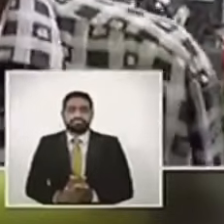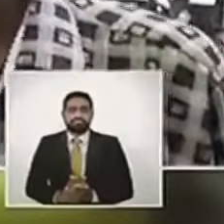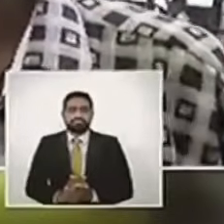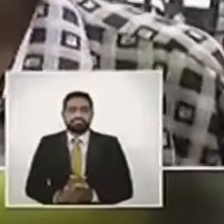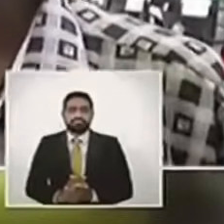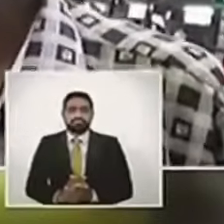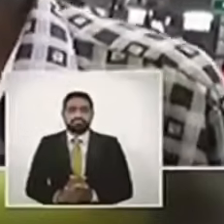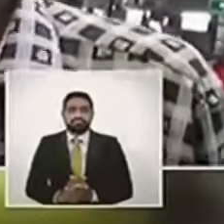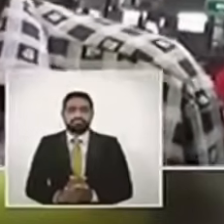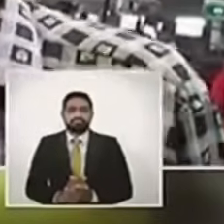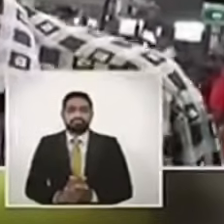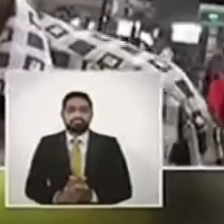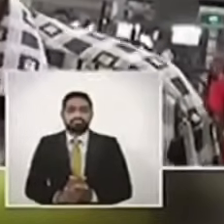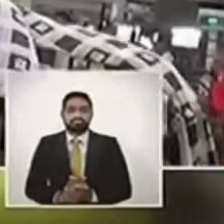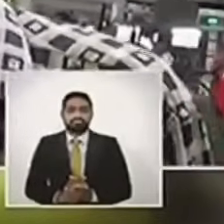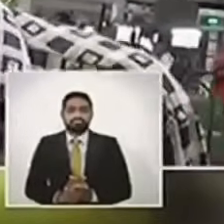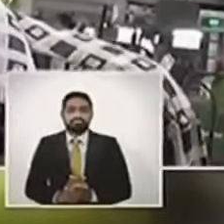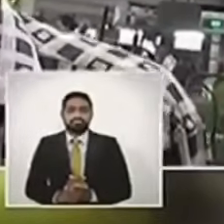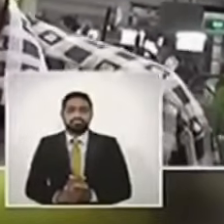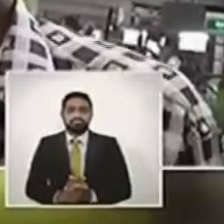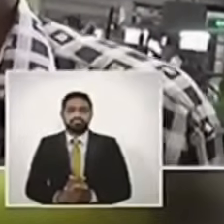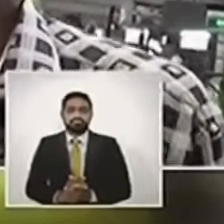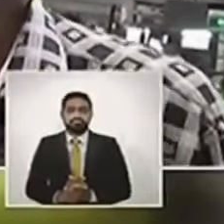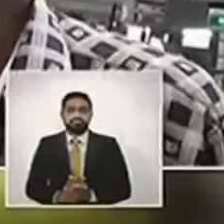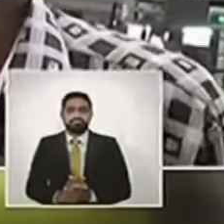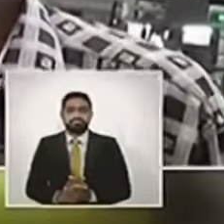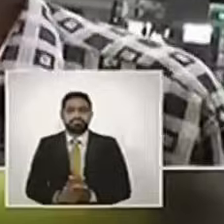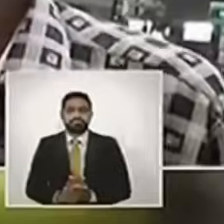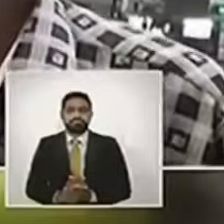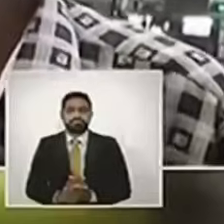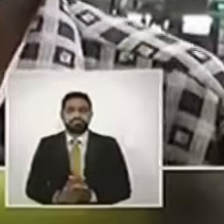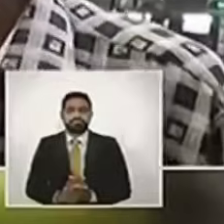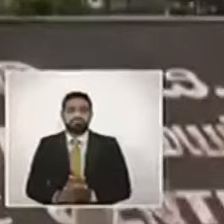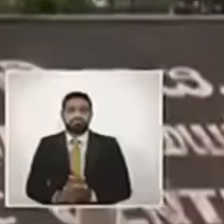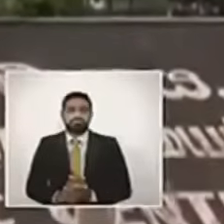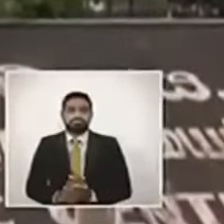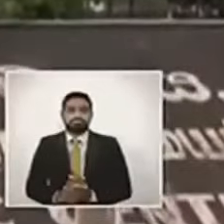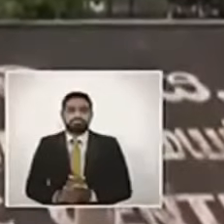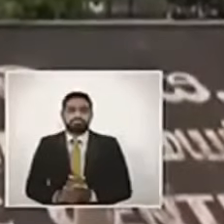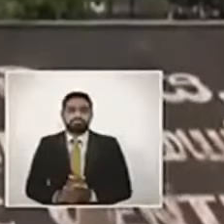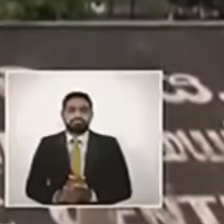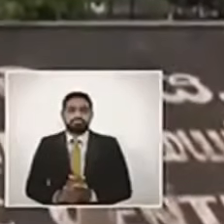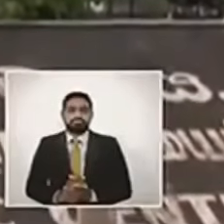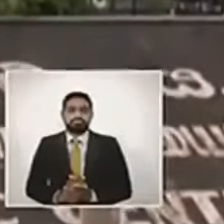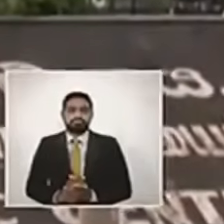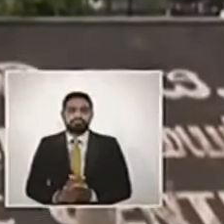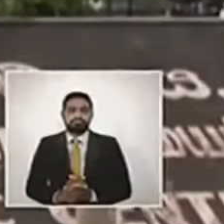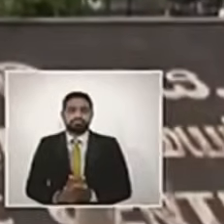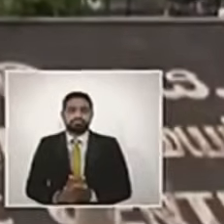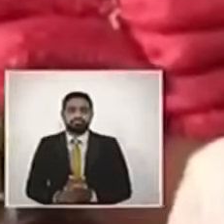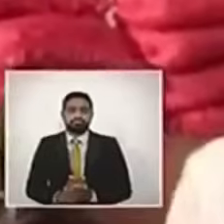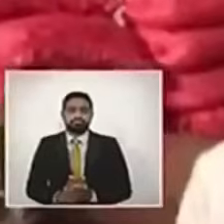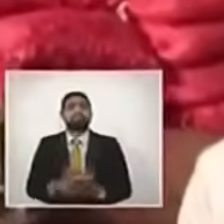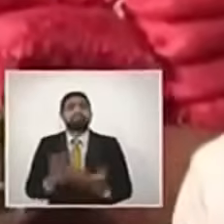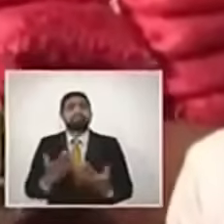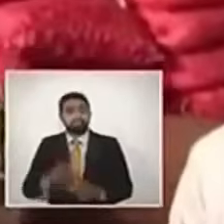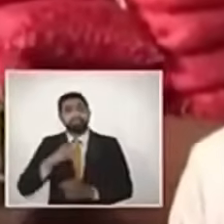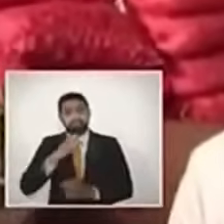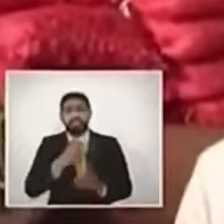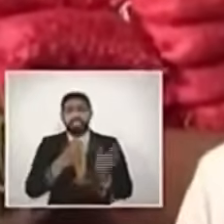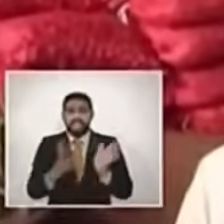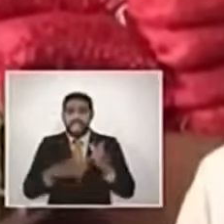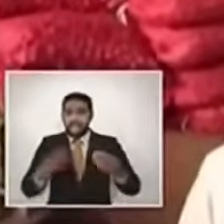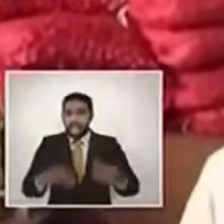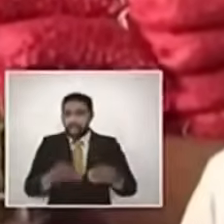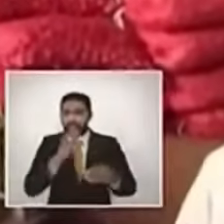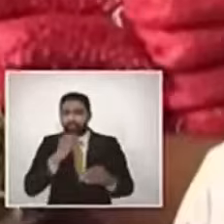නිෂ්පාදන නැති නිසා සමහර විටක කුකුල් මස් කිලෝ එකකට රුපියල් 1500 විතර යන්න ඉඩ කඩ තියෙනවා. A shortage of vegetables was seen at the Dambulla Dedicated